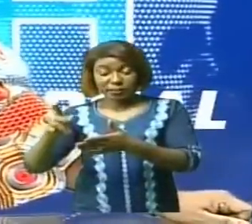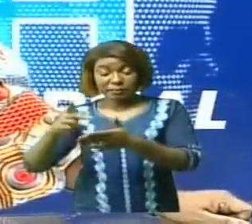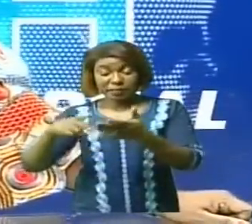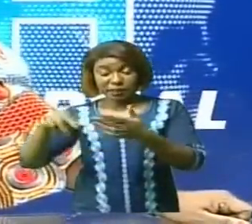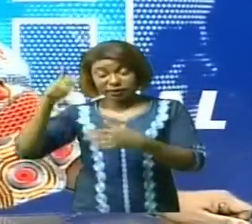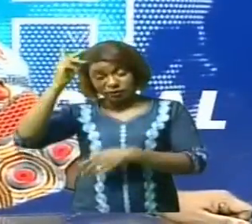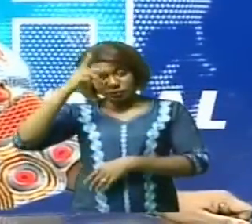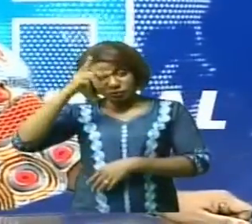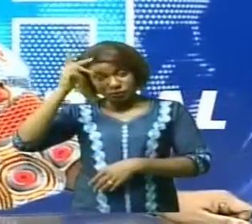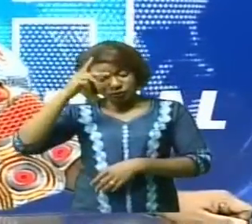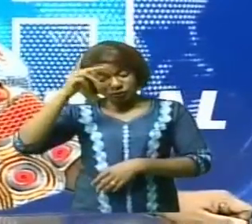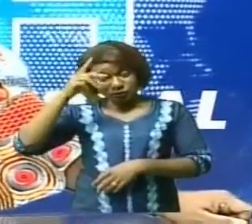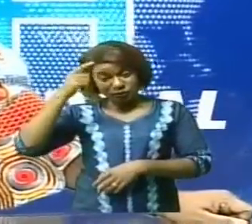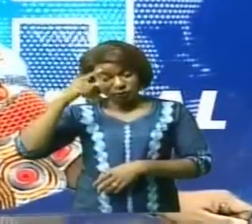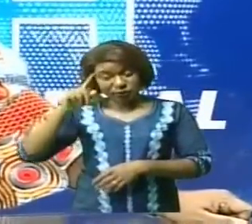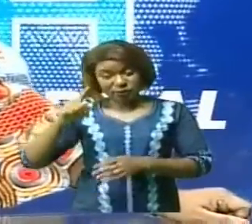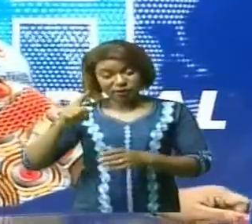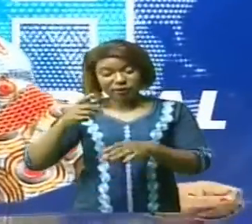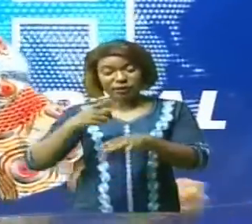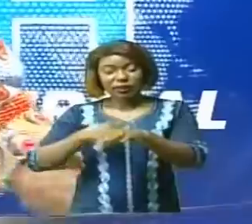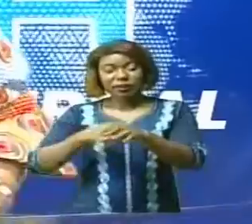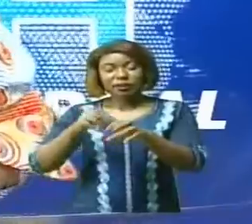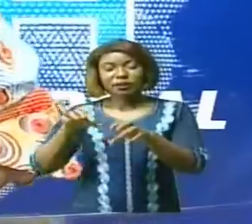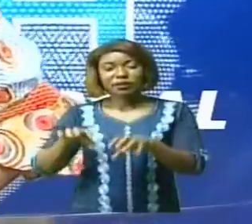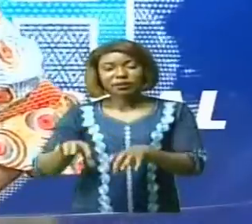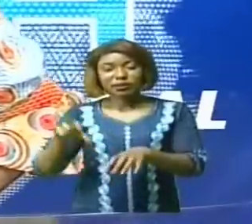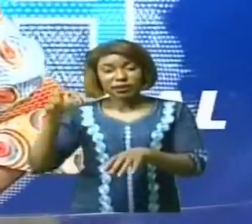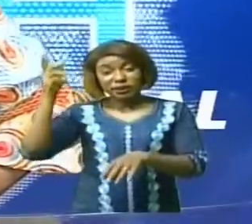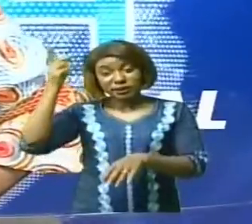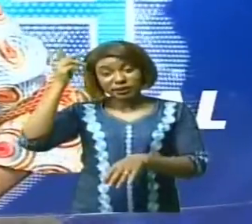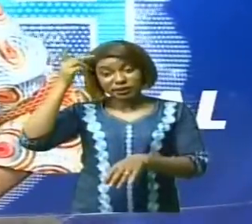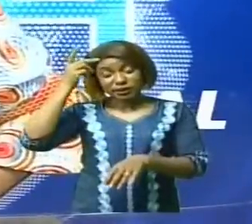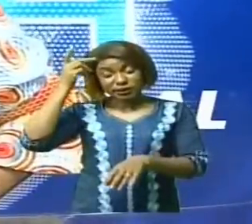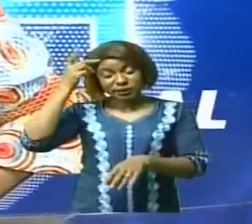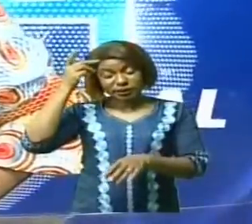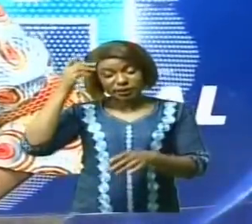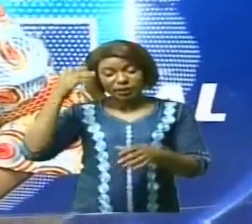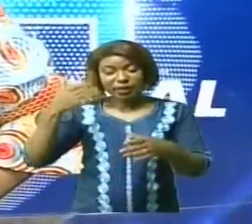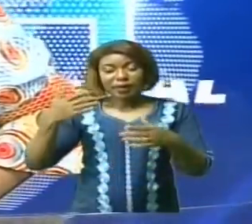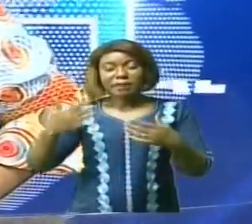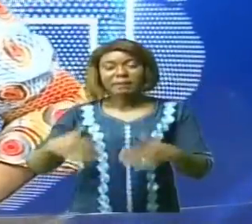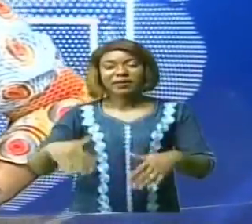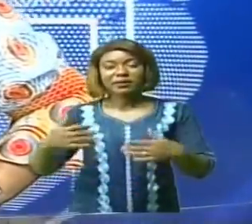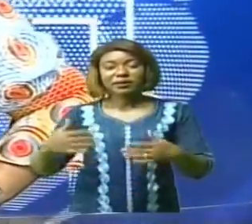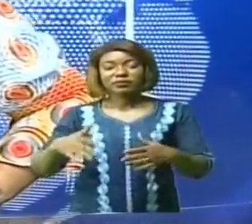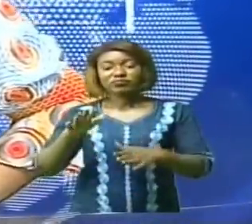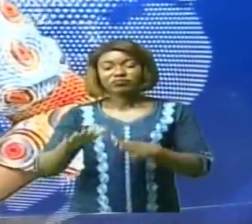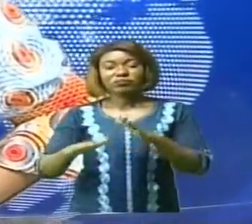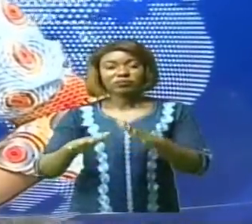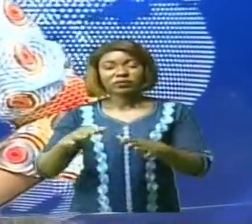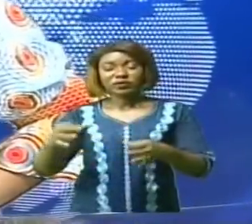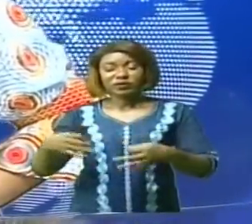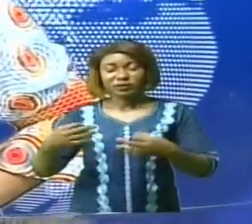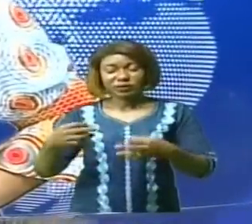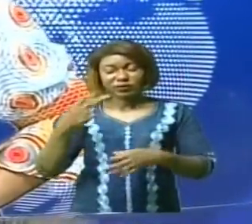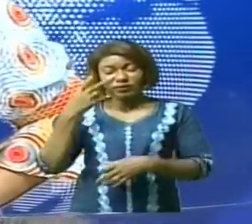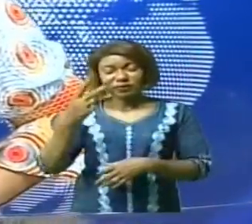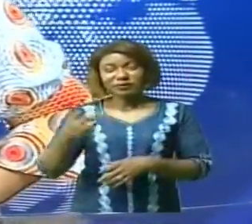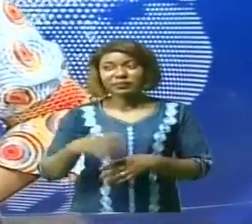Akumwanza. Pour marquer ce moment, à Kinshasa, une manifestation a été organisée à la SANEF, à Iverson Kabwaba.